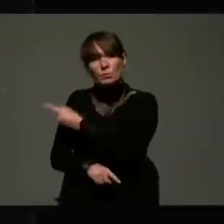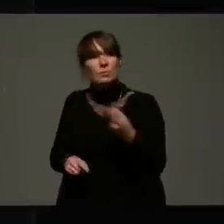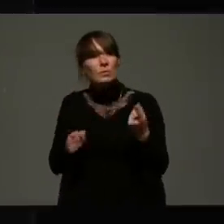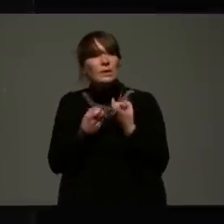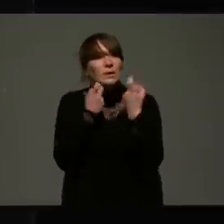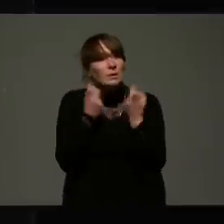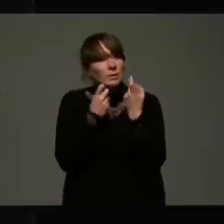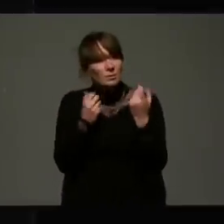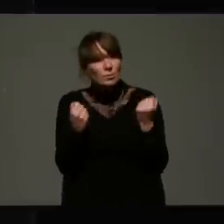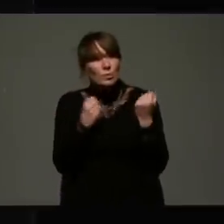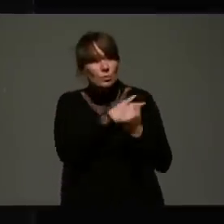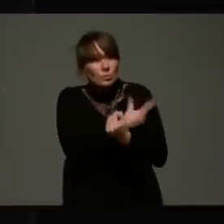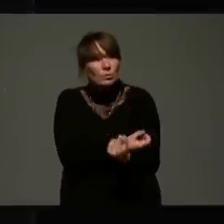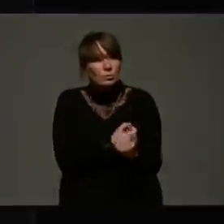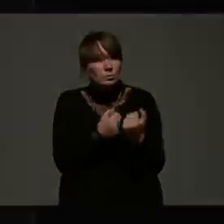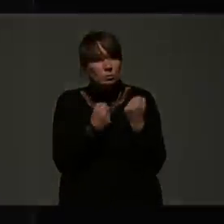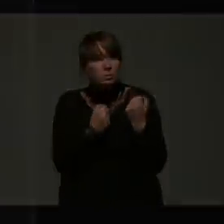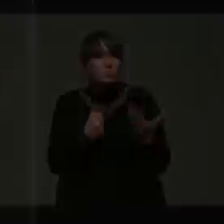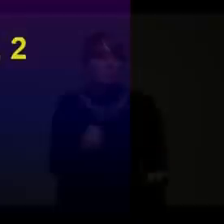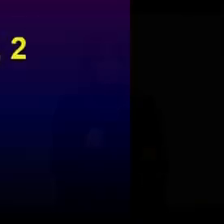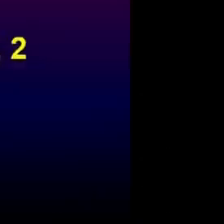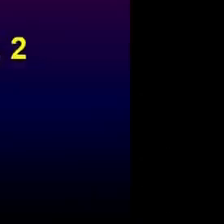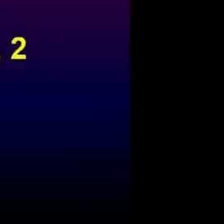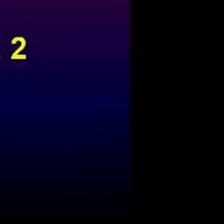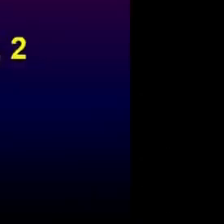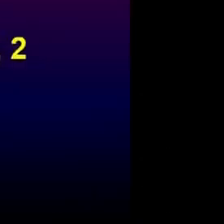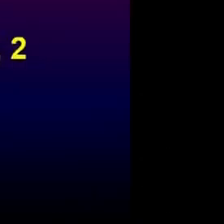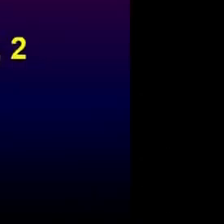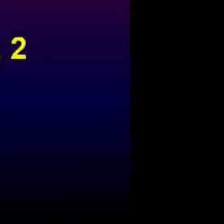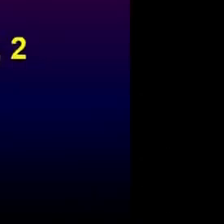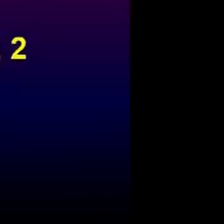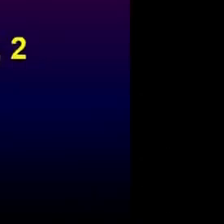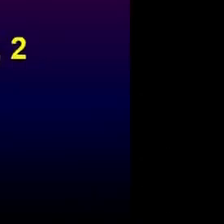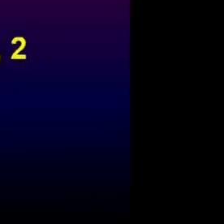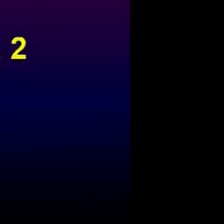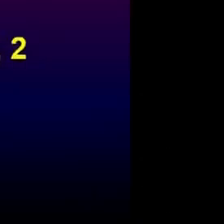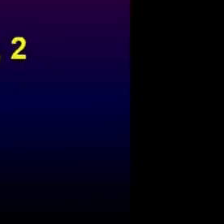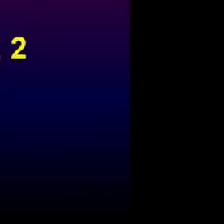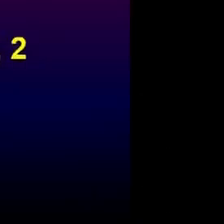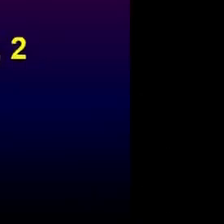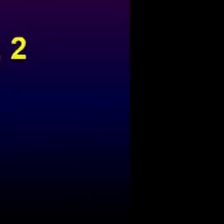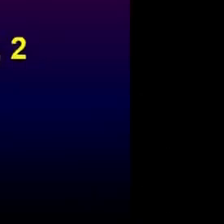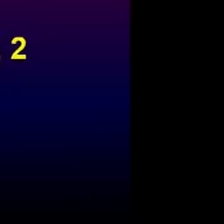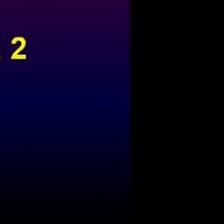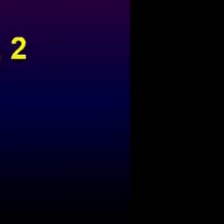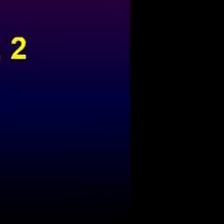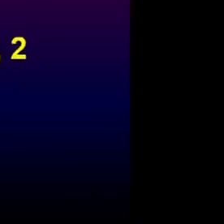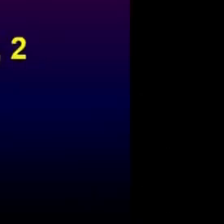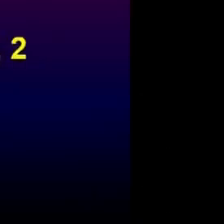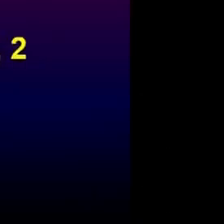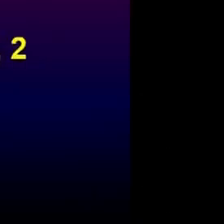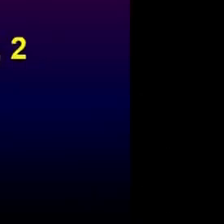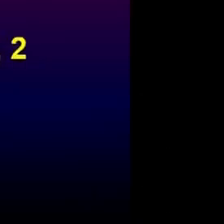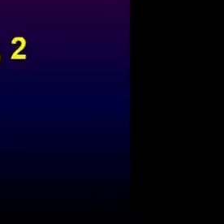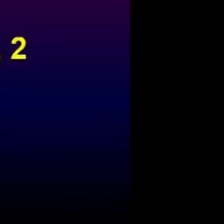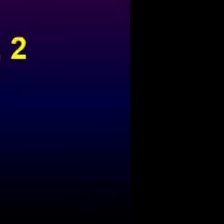renforcement musculaire au moins 2 fois par semaine, ce qui jusqu'ici était largement négligé, qui est très important, notamment chez les